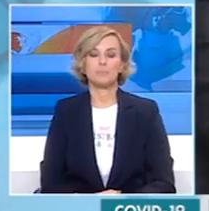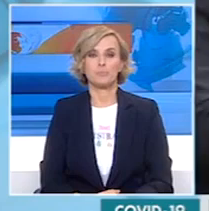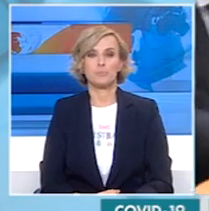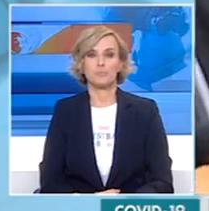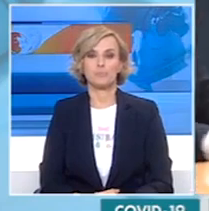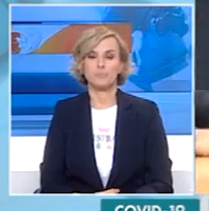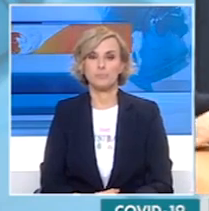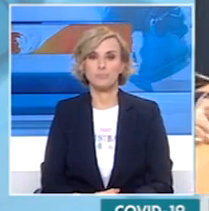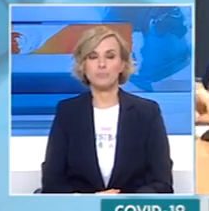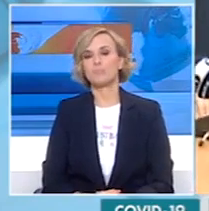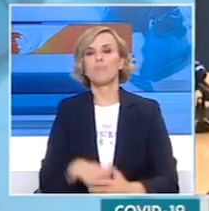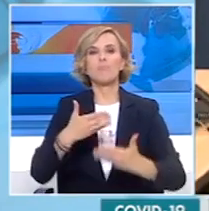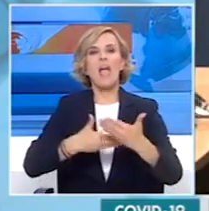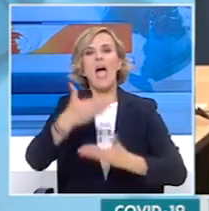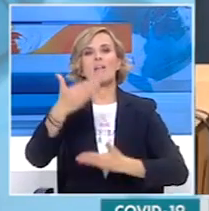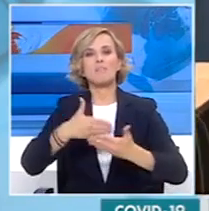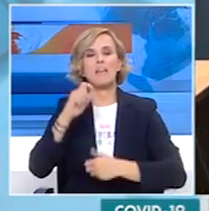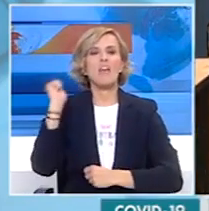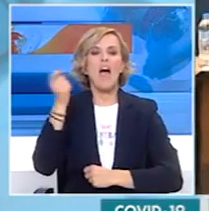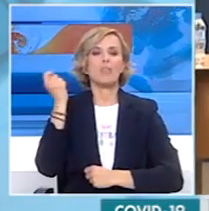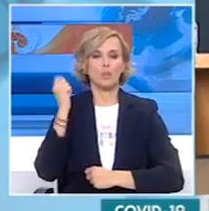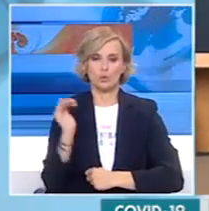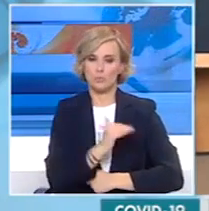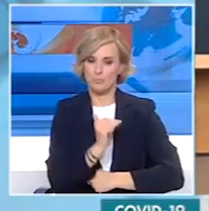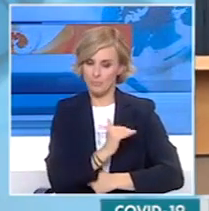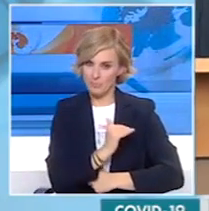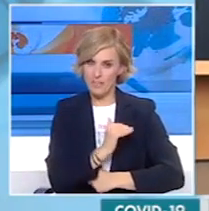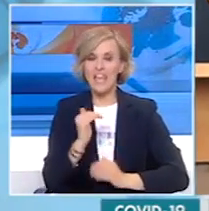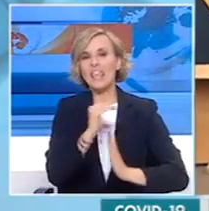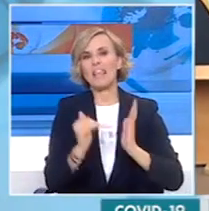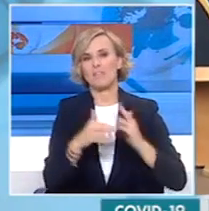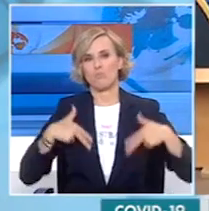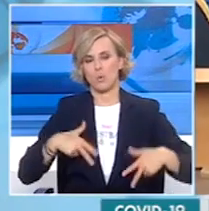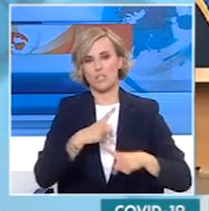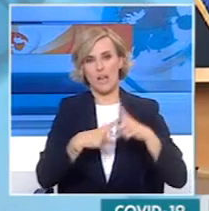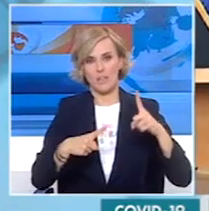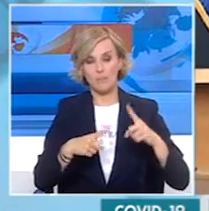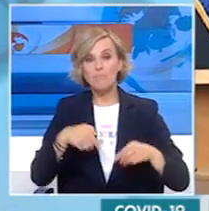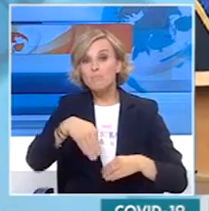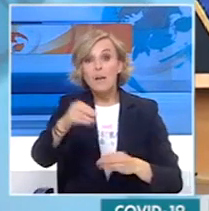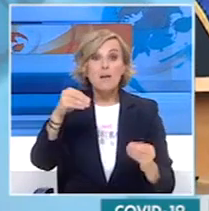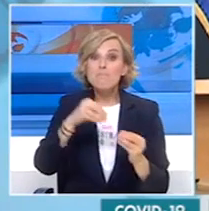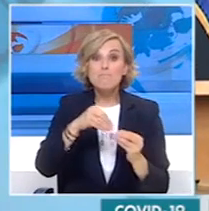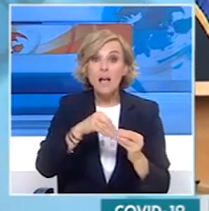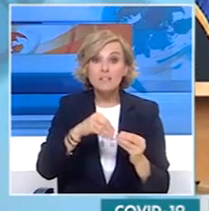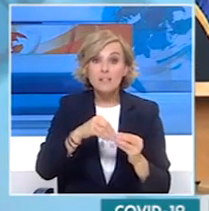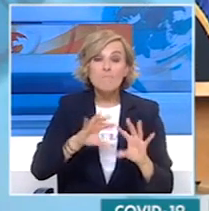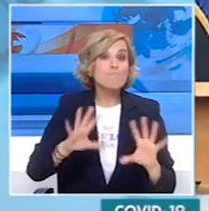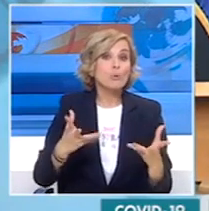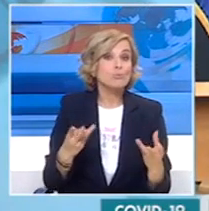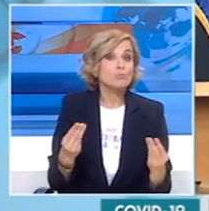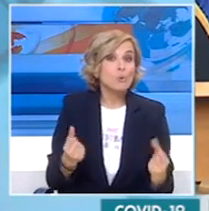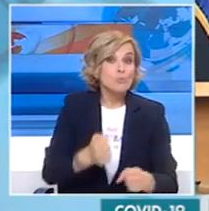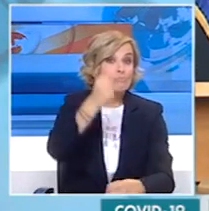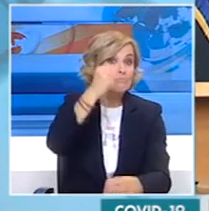Κυρία Ευθυμιάδου από το Έθνος και το healthreport.gr. Κύριε Χαρδαλιά, πώς θα μπόρεσετε να συγκρατήσετε το Πάσχα τους πολίτες στα σπίτια τους, στα μεγάλα